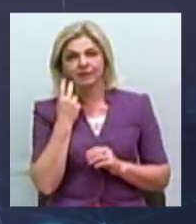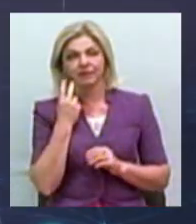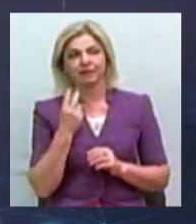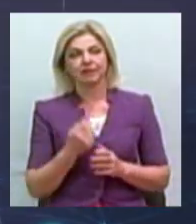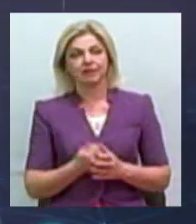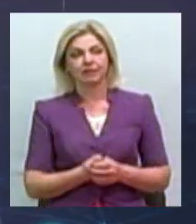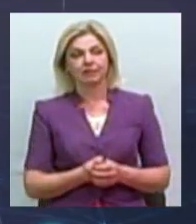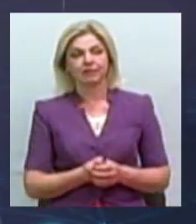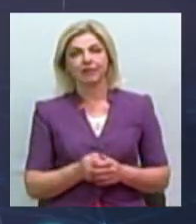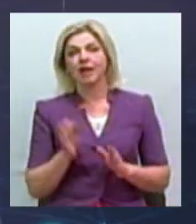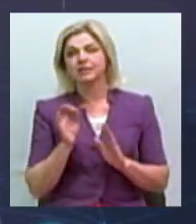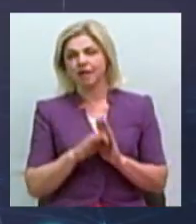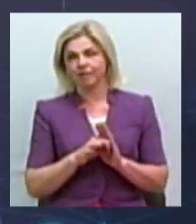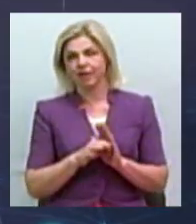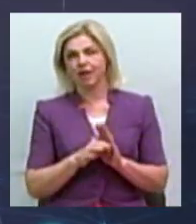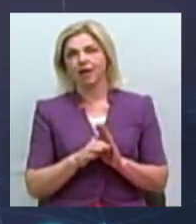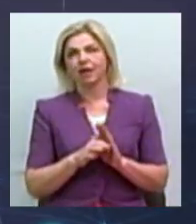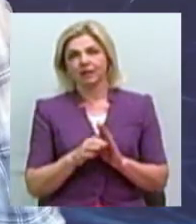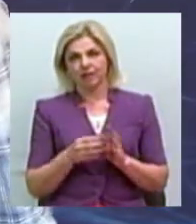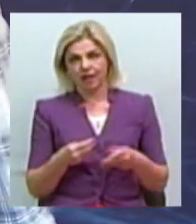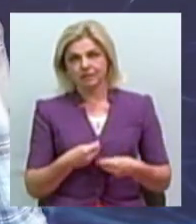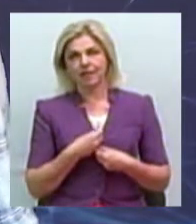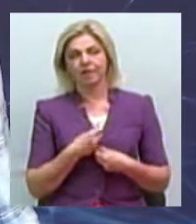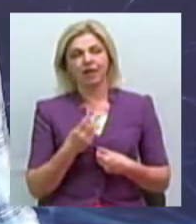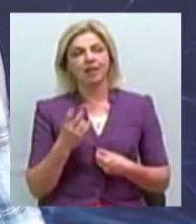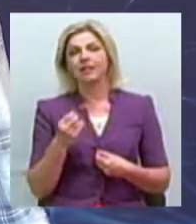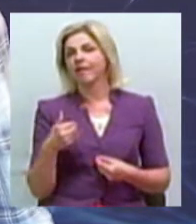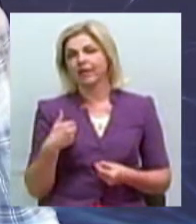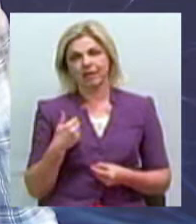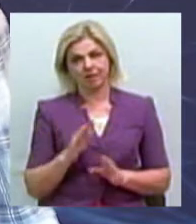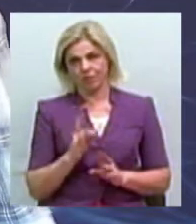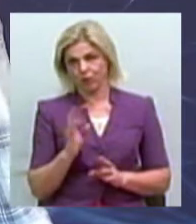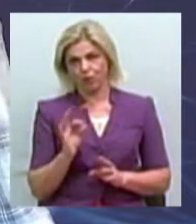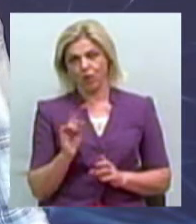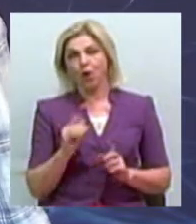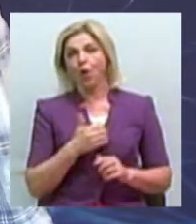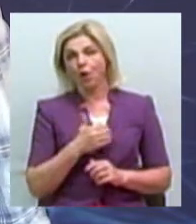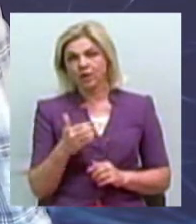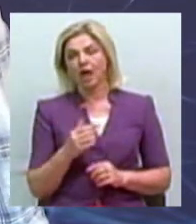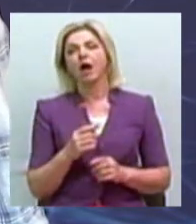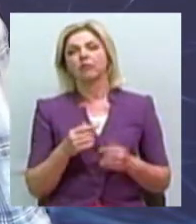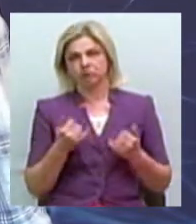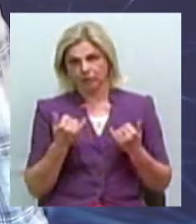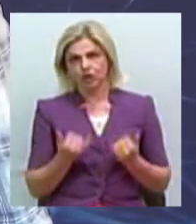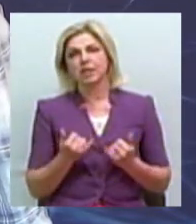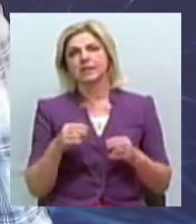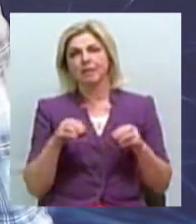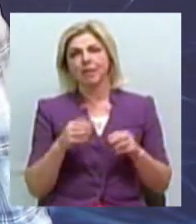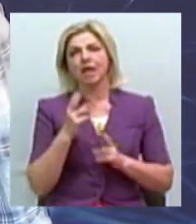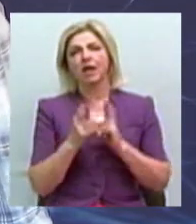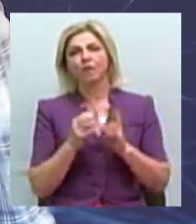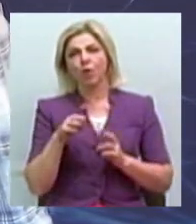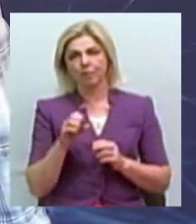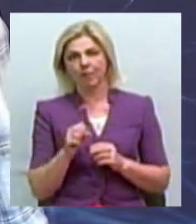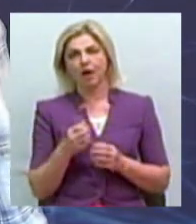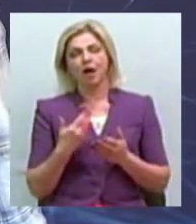собственно, сразу настраює. Да, неефективно. Хоча йде земельна реформа вже 20 з лишнім,